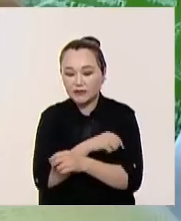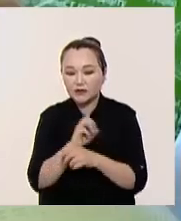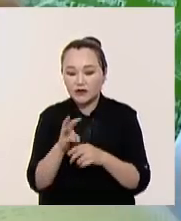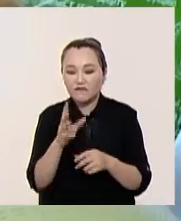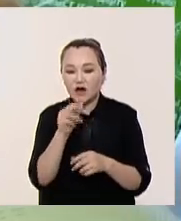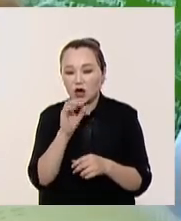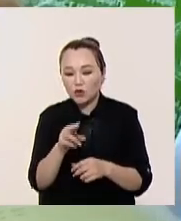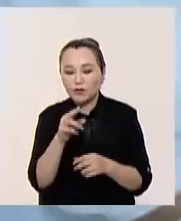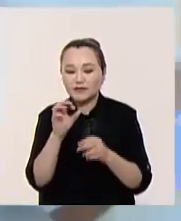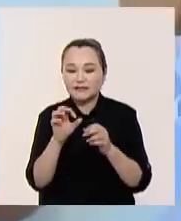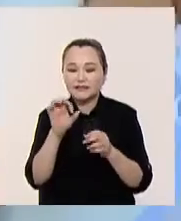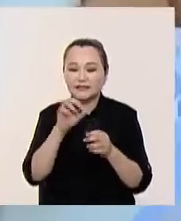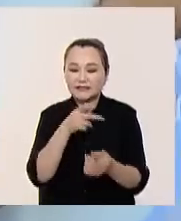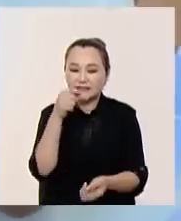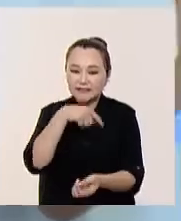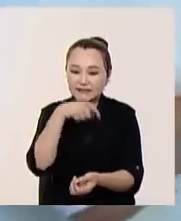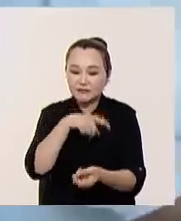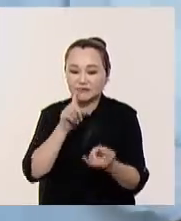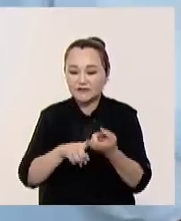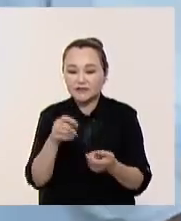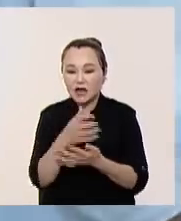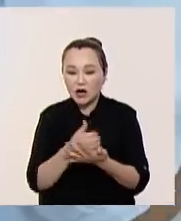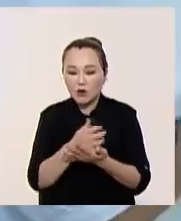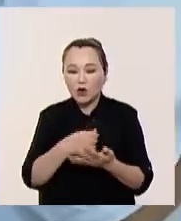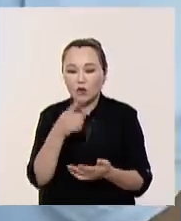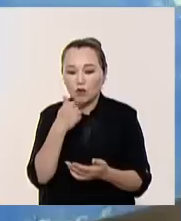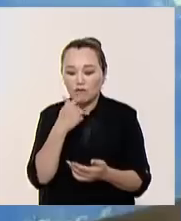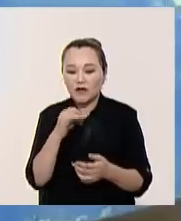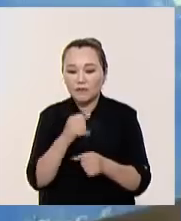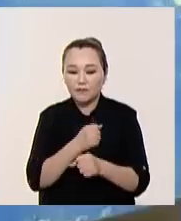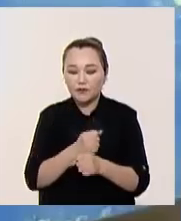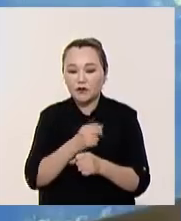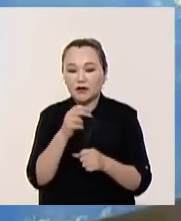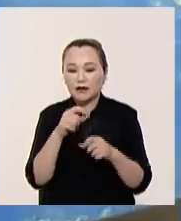вакуумными системами забора крови. Завод производит иглодержатели,